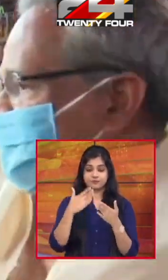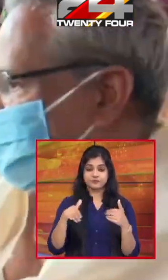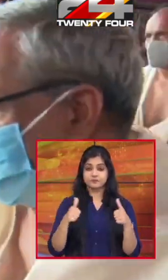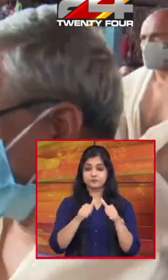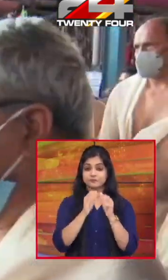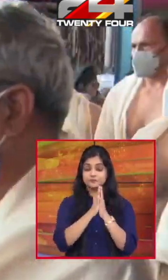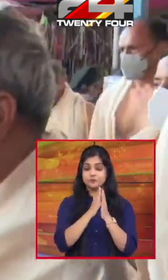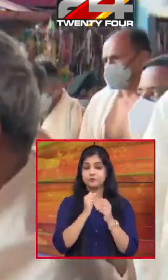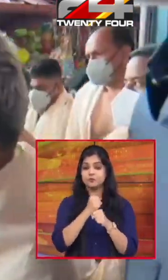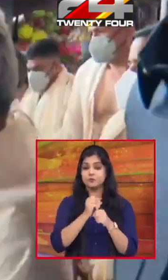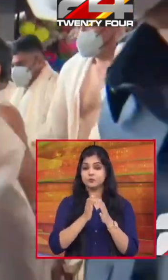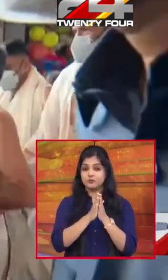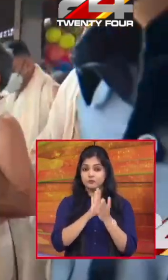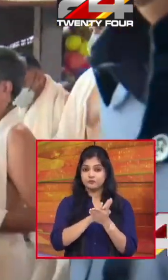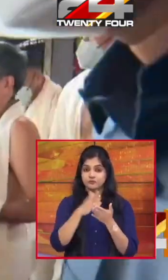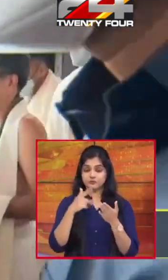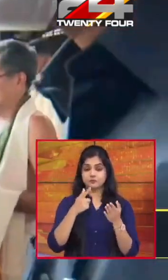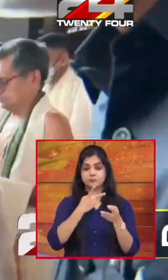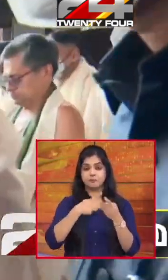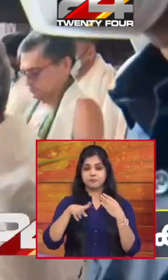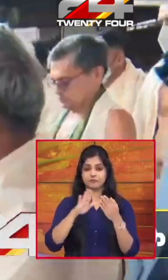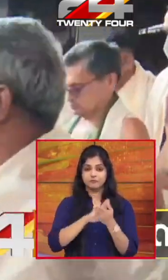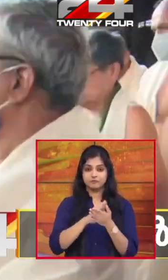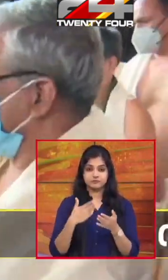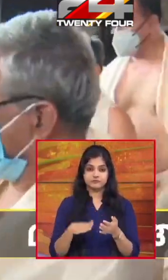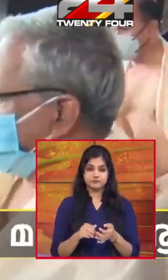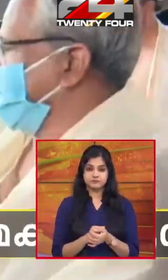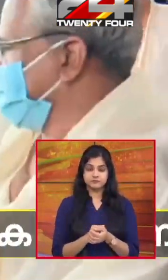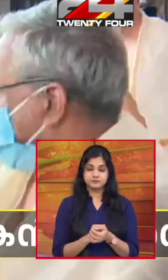ഗുരുവായൂർ ക്ഷേത്ര ദർശനത്തിന് ശേഷം അദ്ദേഹം തിരിച്ച് മടങ്ങിയിരിക്കുകയാണ്.